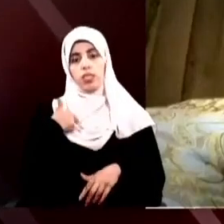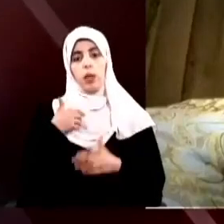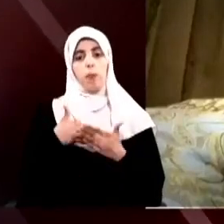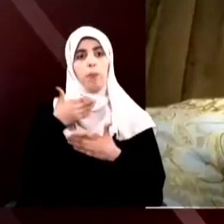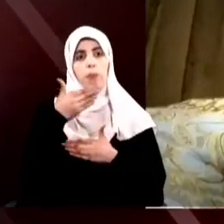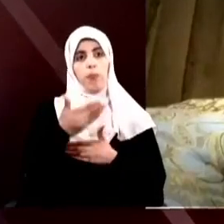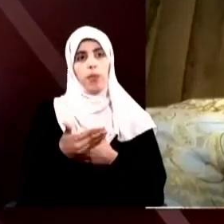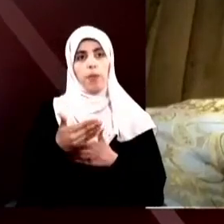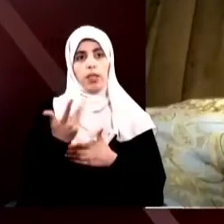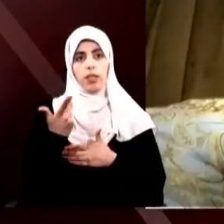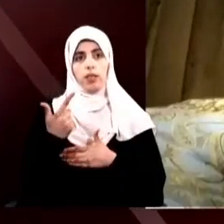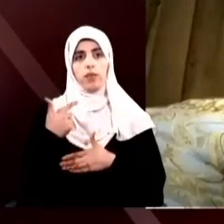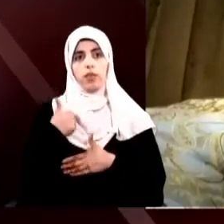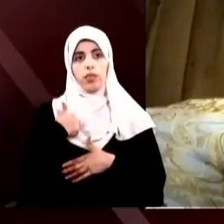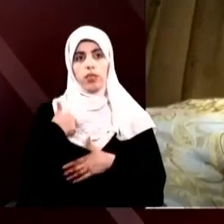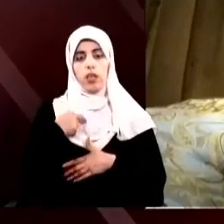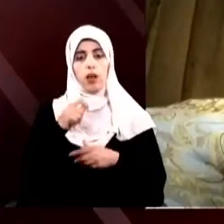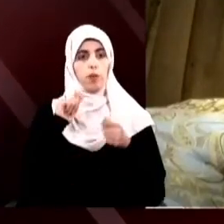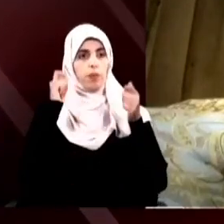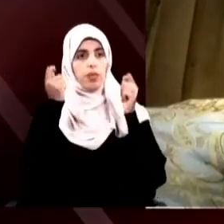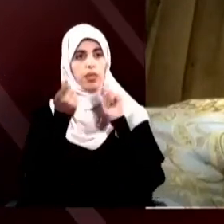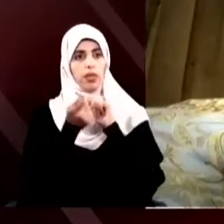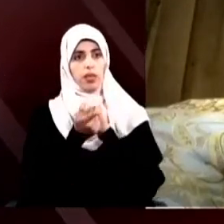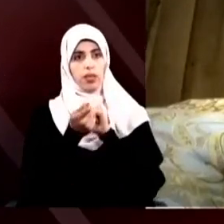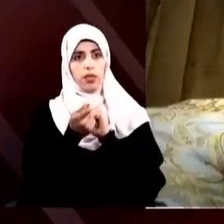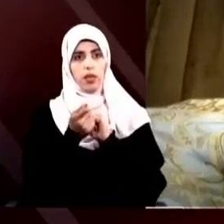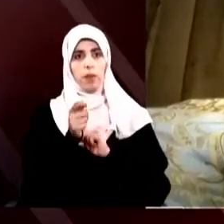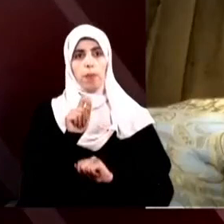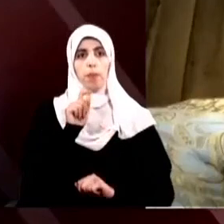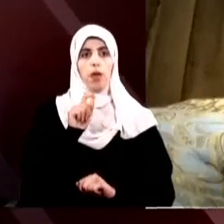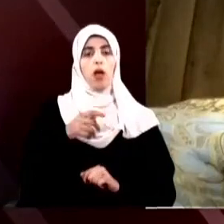بعد بالسلالة المتحورة B.1.1.7.